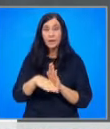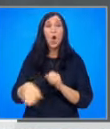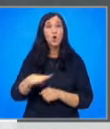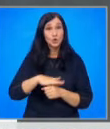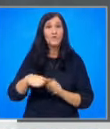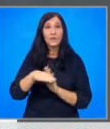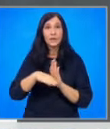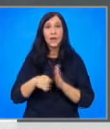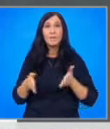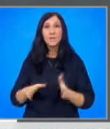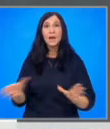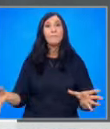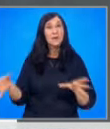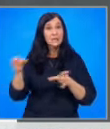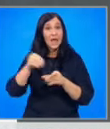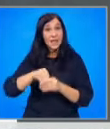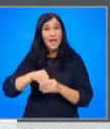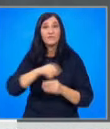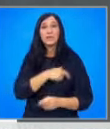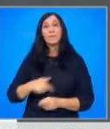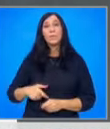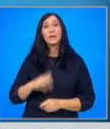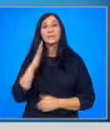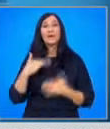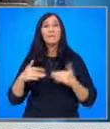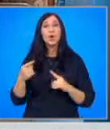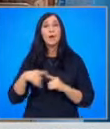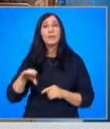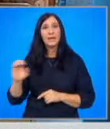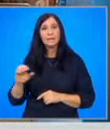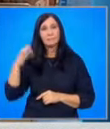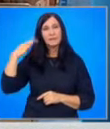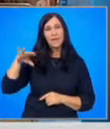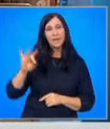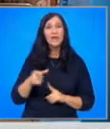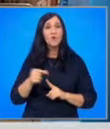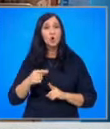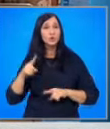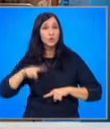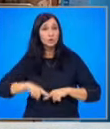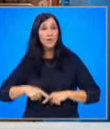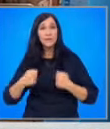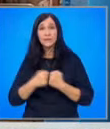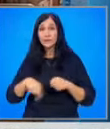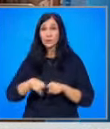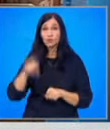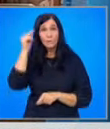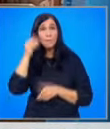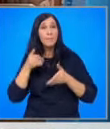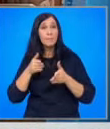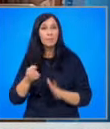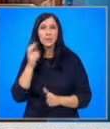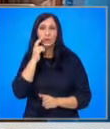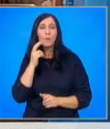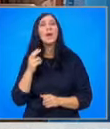основен критерий по пътя на присъединяване на Република Северна Македония към Европейския съюз. Президентът Румен Радев остро осъди инцидента също и напомни, че пътя на Скопие към